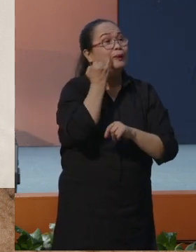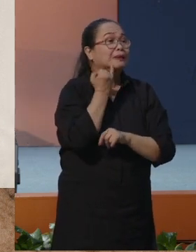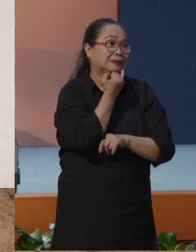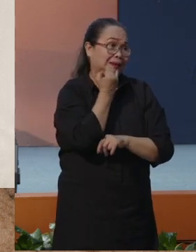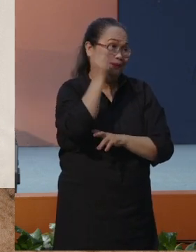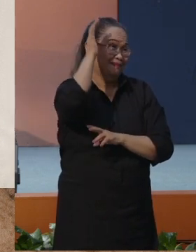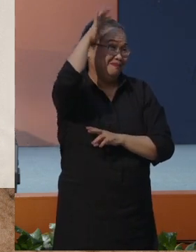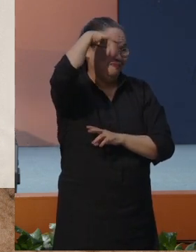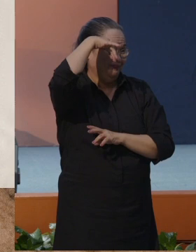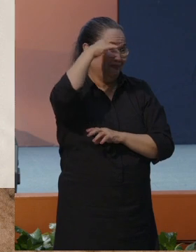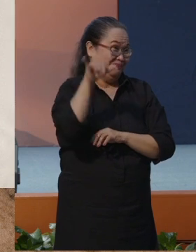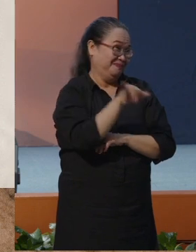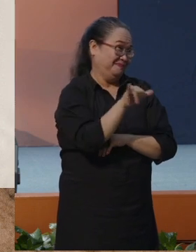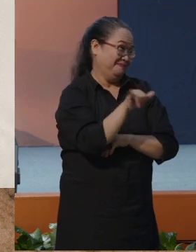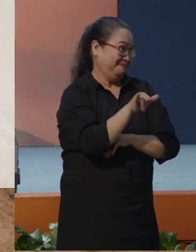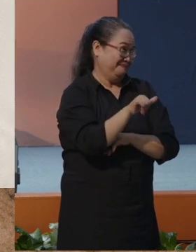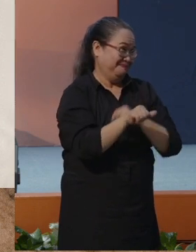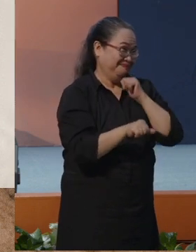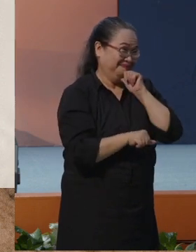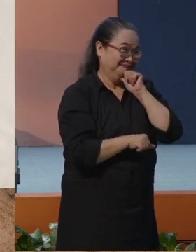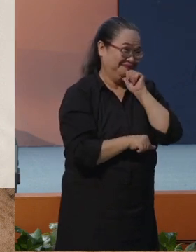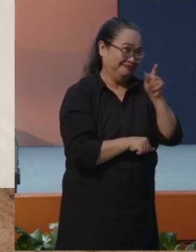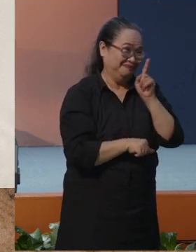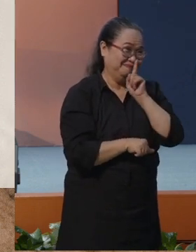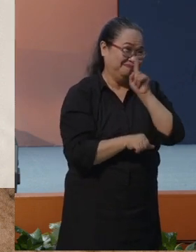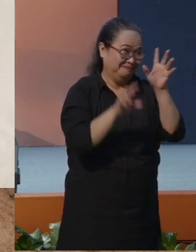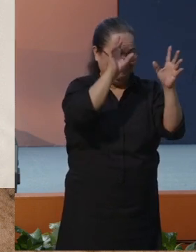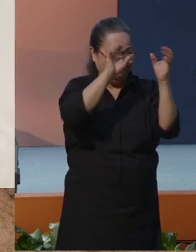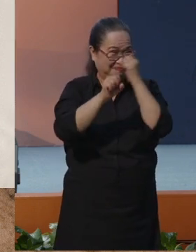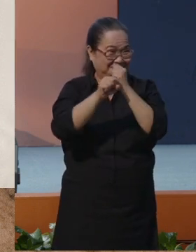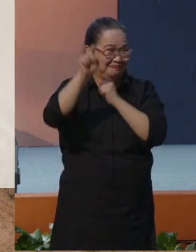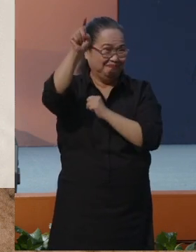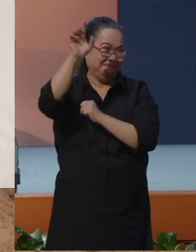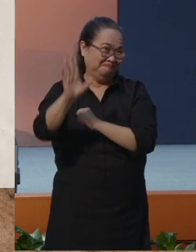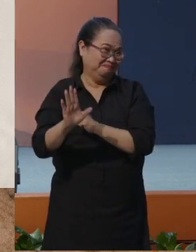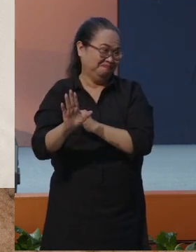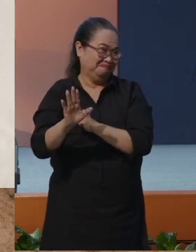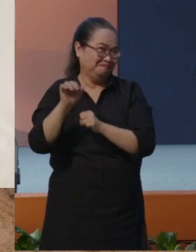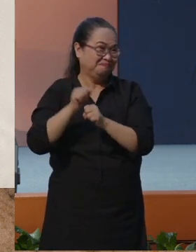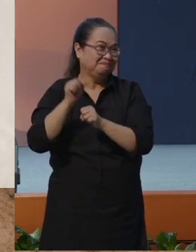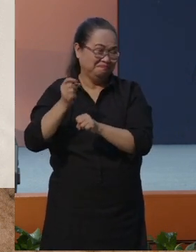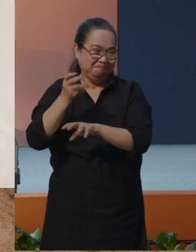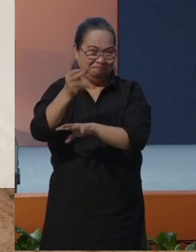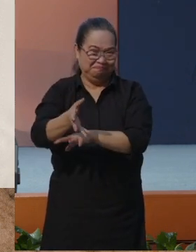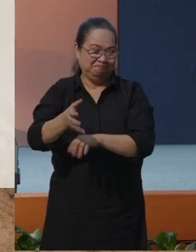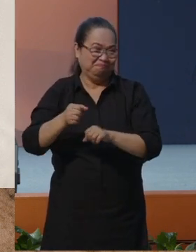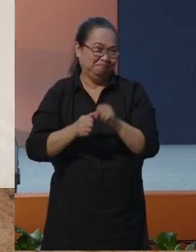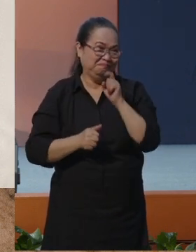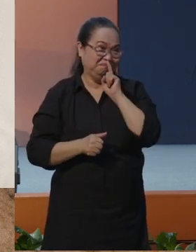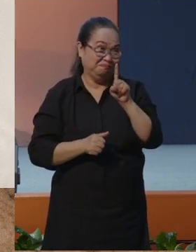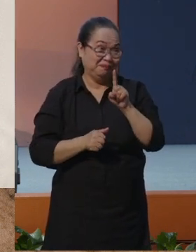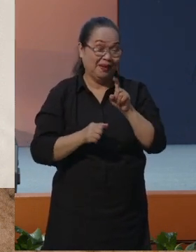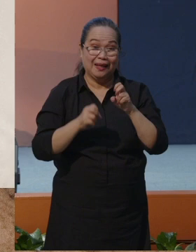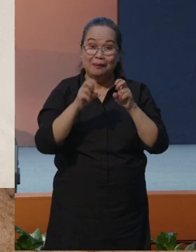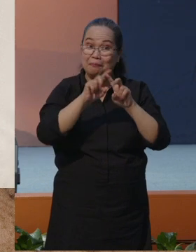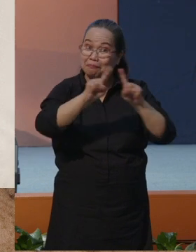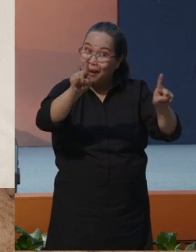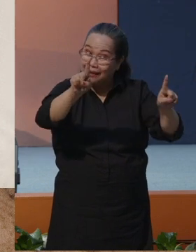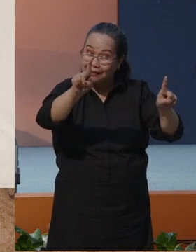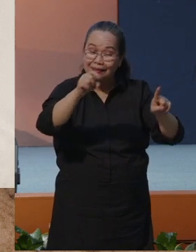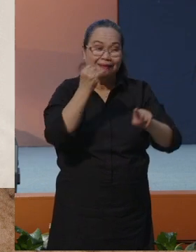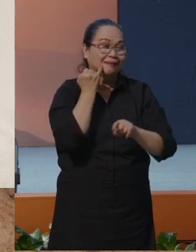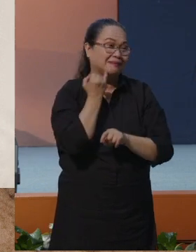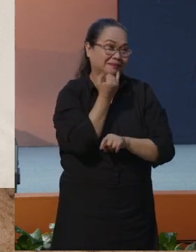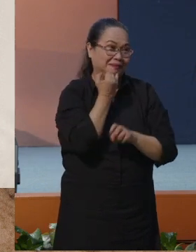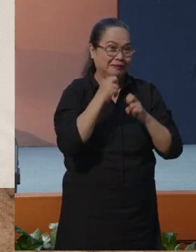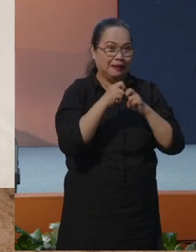Israelita. Hindi sila nanampalataya at sumunod sa Diyos. Pero kahit na nagkamali sila, dinala sila